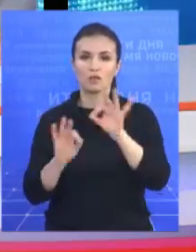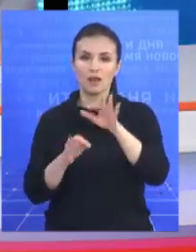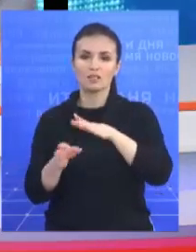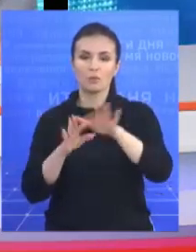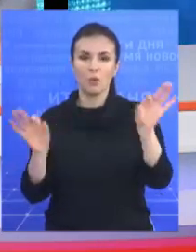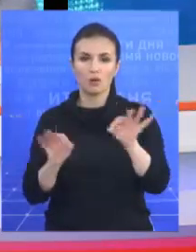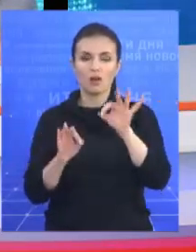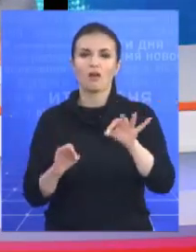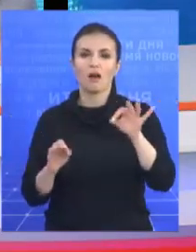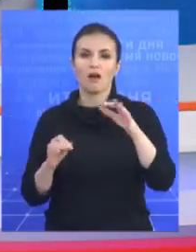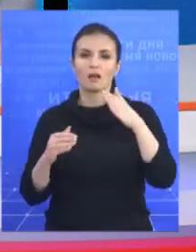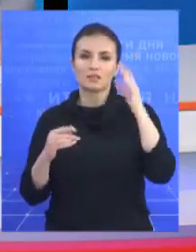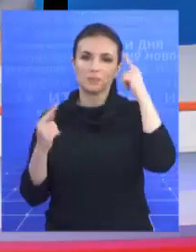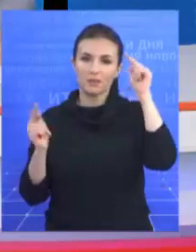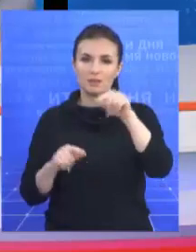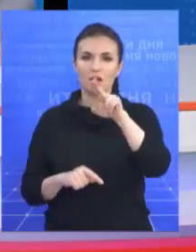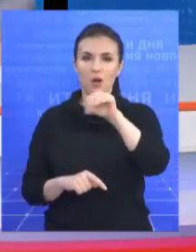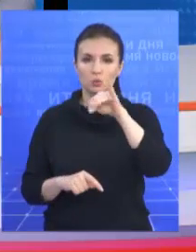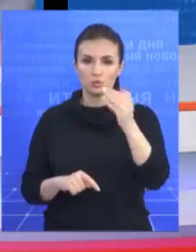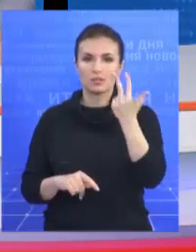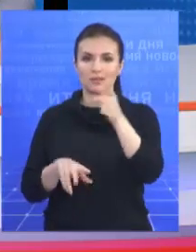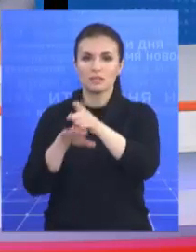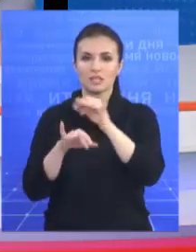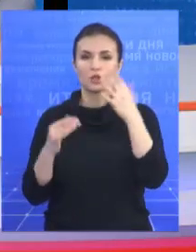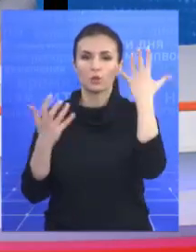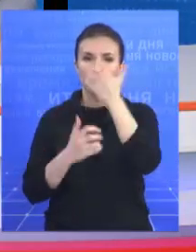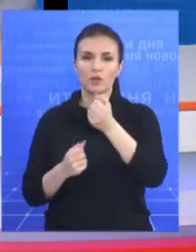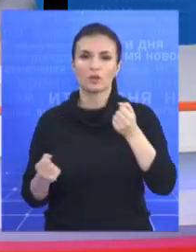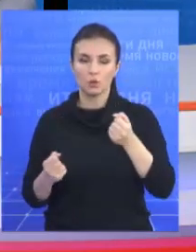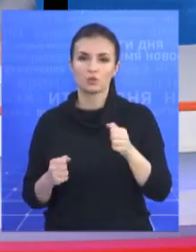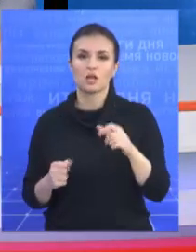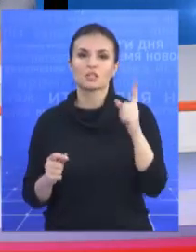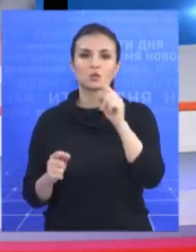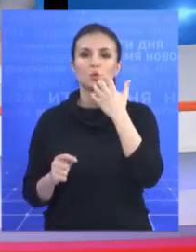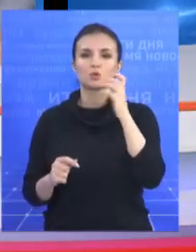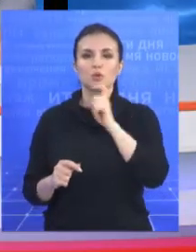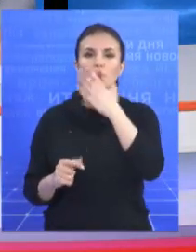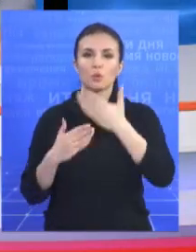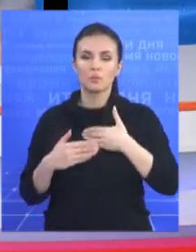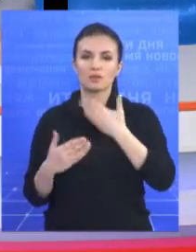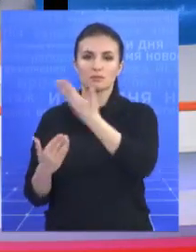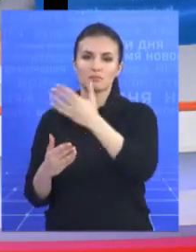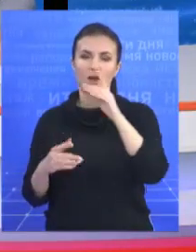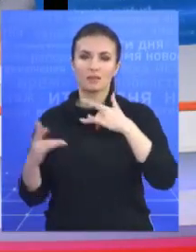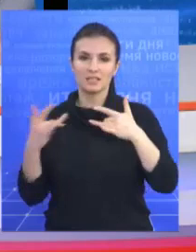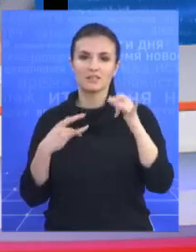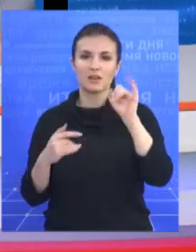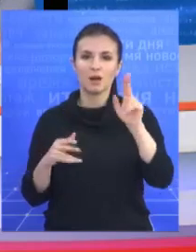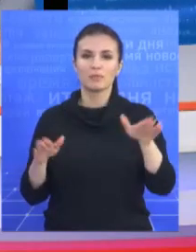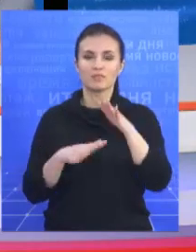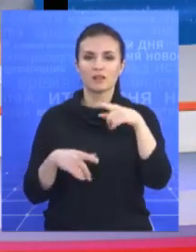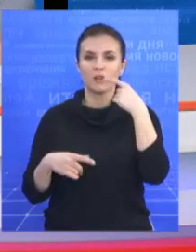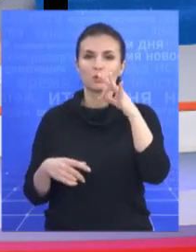исполнили композиции военных лет, знаменитую «Катюшу», «Три танкиста» и «Темную ночь». За что южноуральцы любят столичных артистов и как певцы